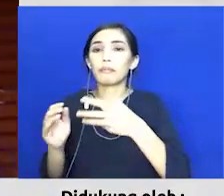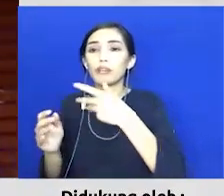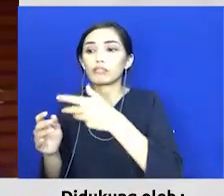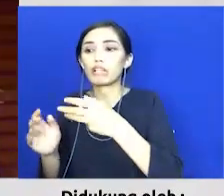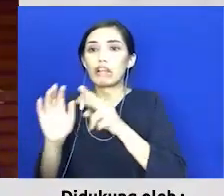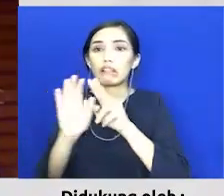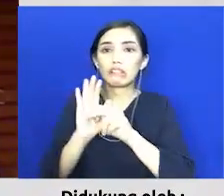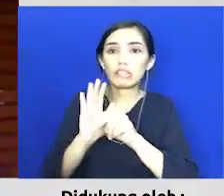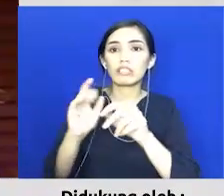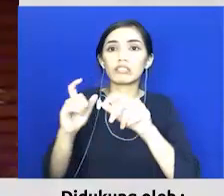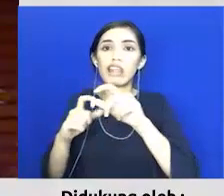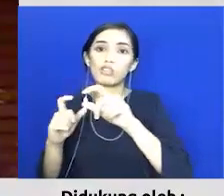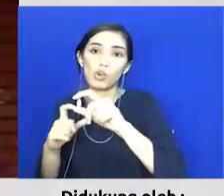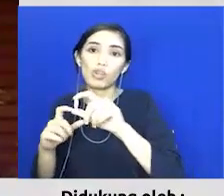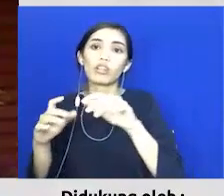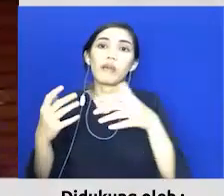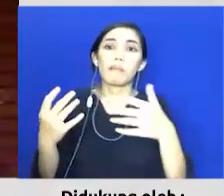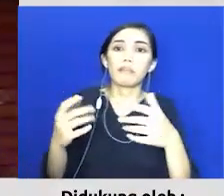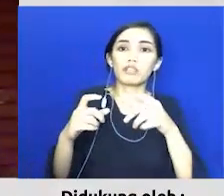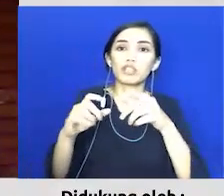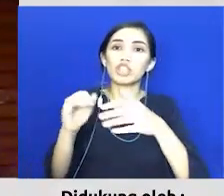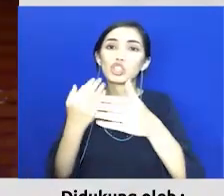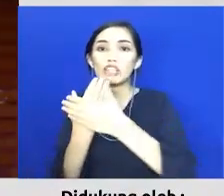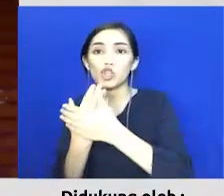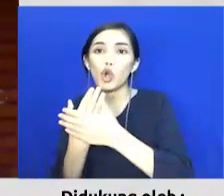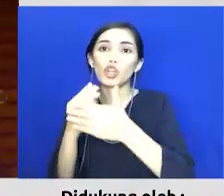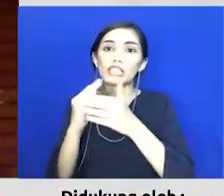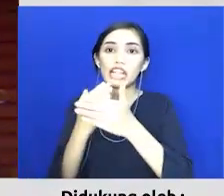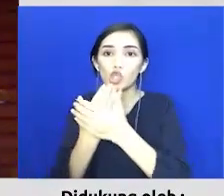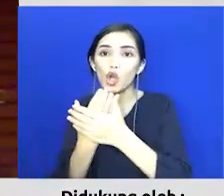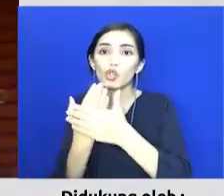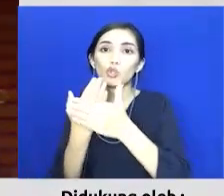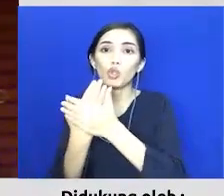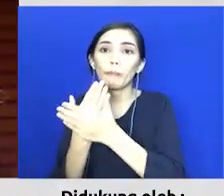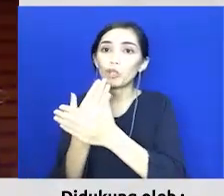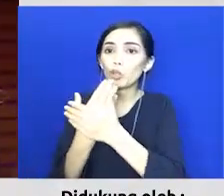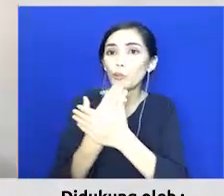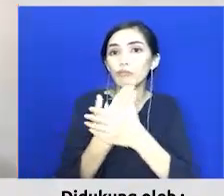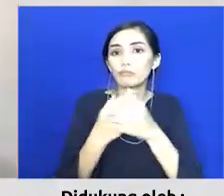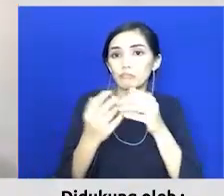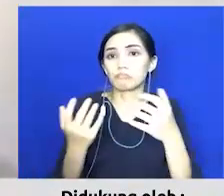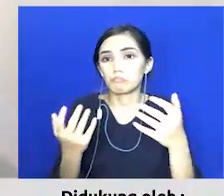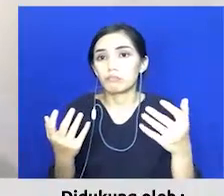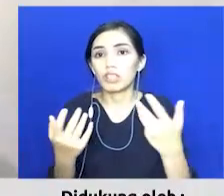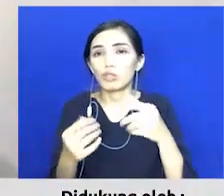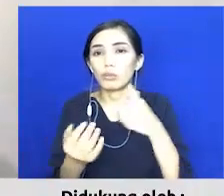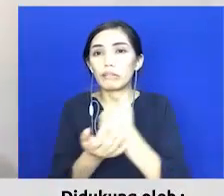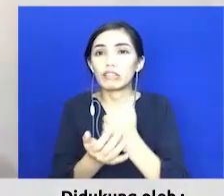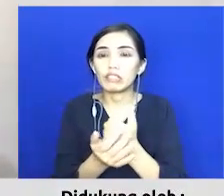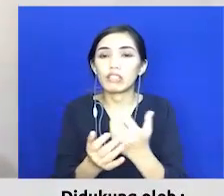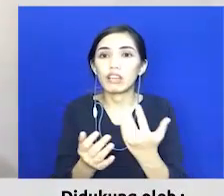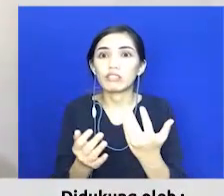jadi catatan kakiku, makanya dikit-dikit aku nulis nih Pak sambil dengerin penjelasan Bapak, adalah betapa pentingnya kita untuk